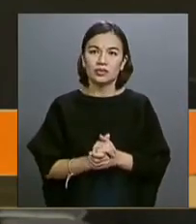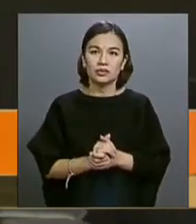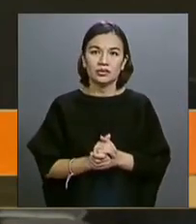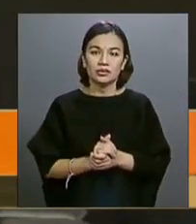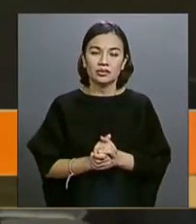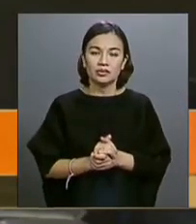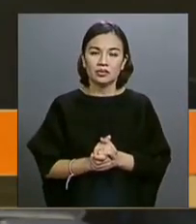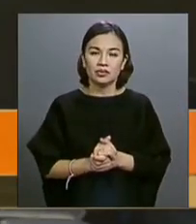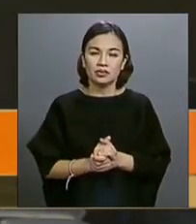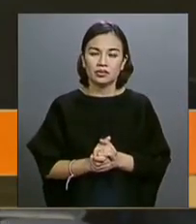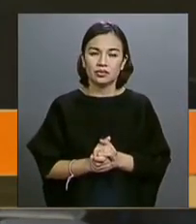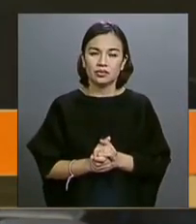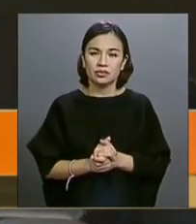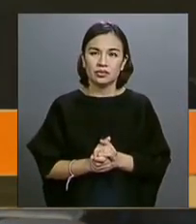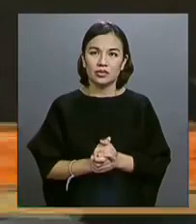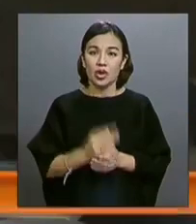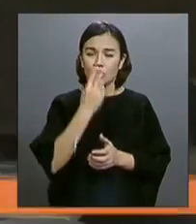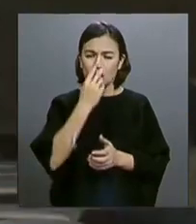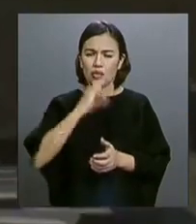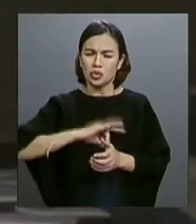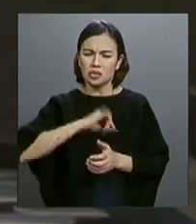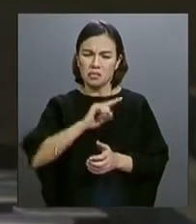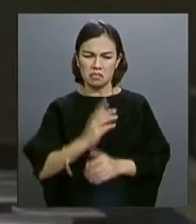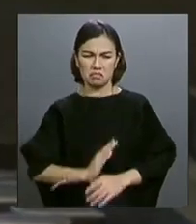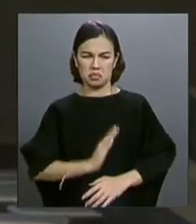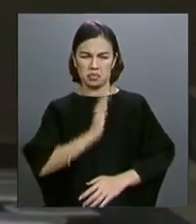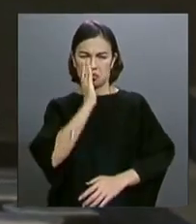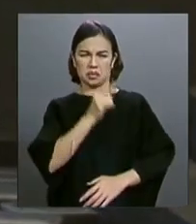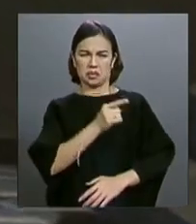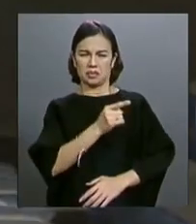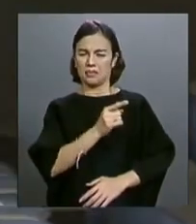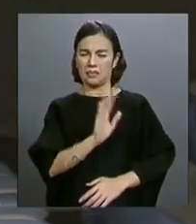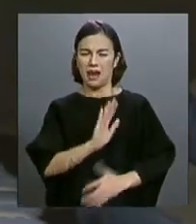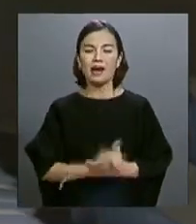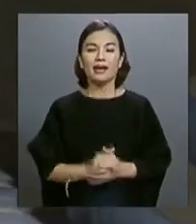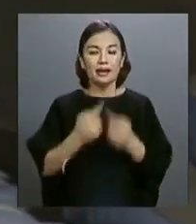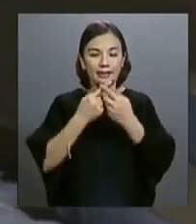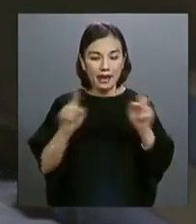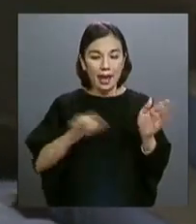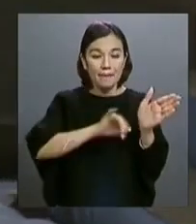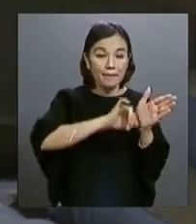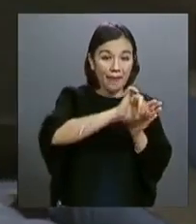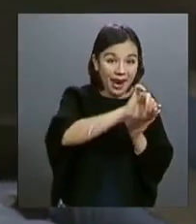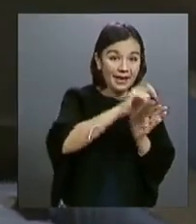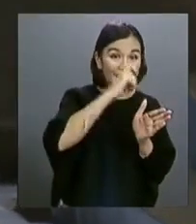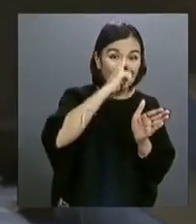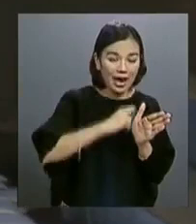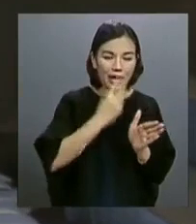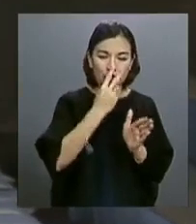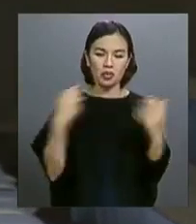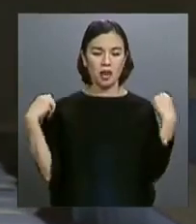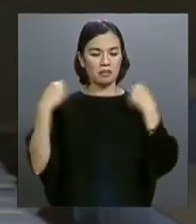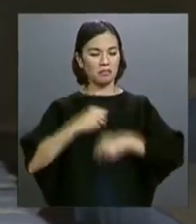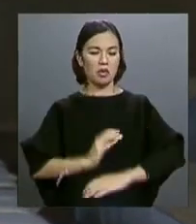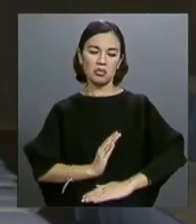แบบเป็นลักชัวรี่อย่างเดียวคือหลายๆคนอาจจะมองว่าจริงๆแล้วไหมไทยเนี่ยมันต้องใส่ไปงานเท่านั้นหรือใส่ไปแบบง